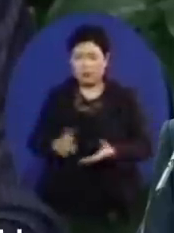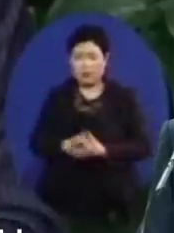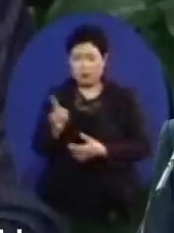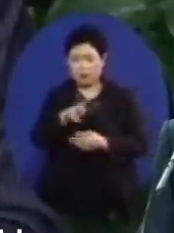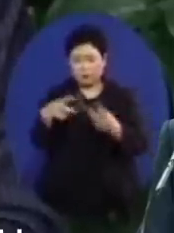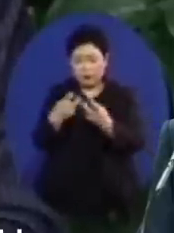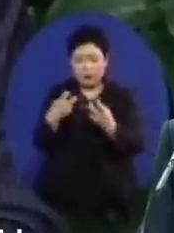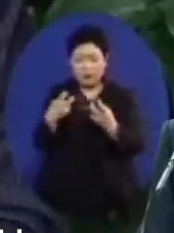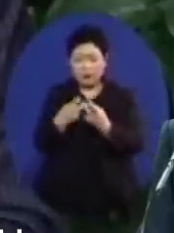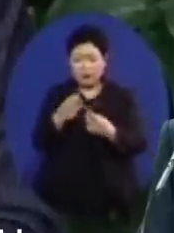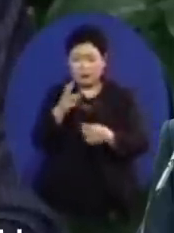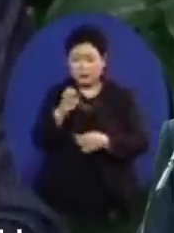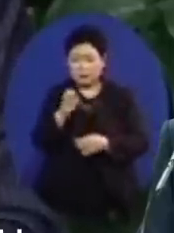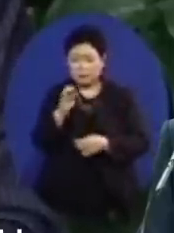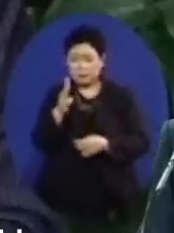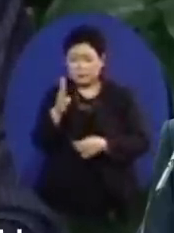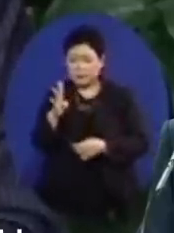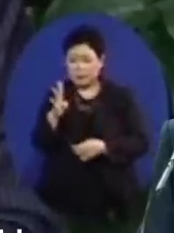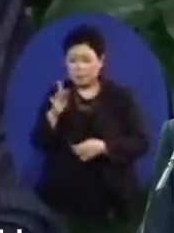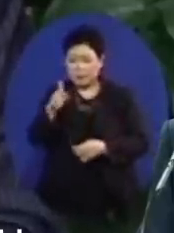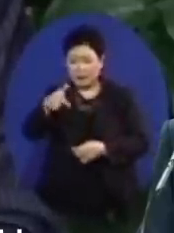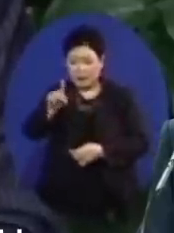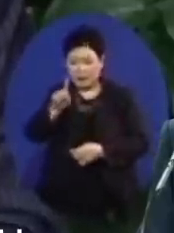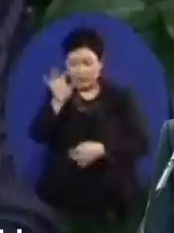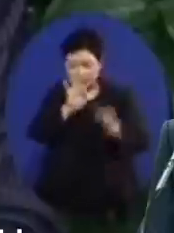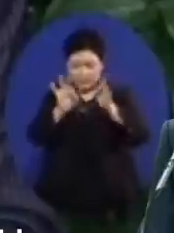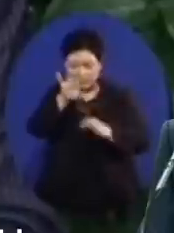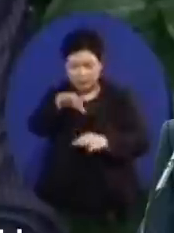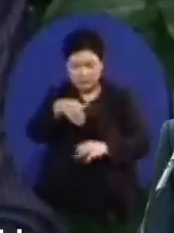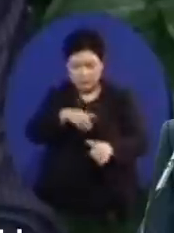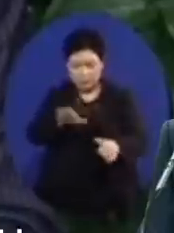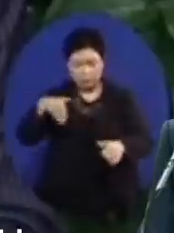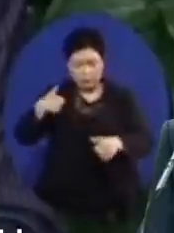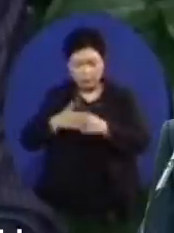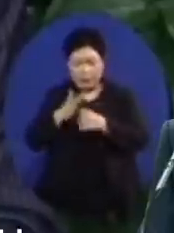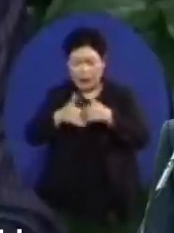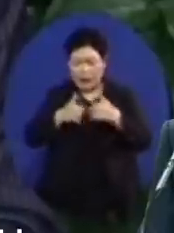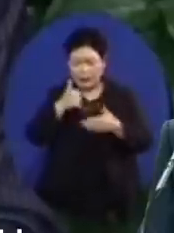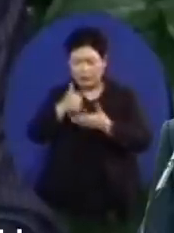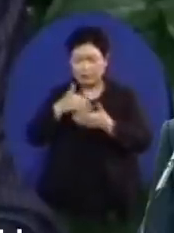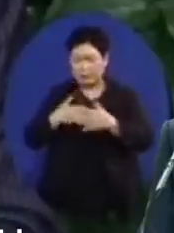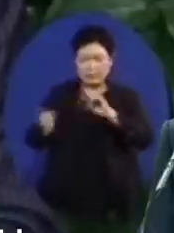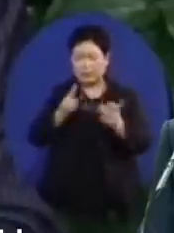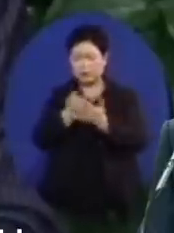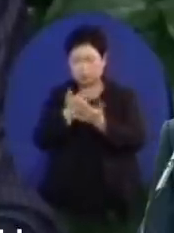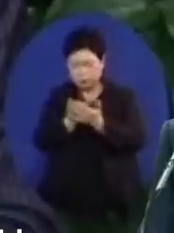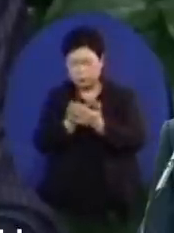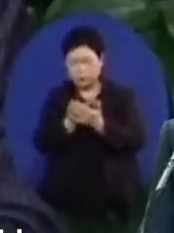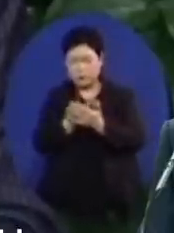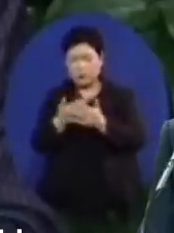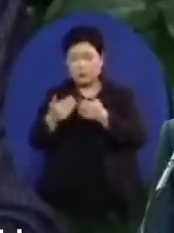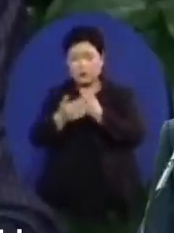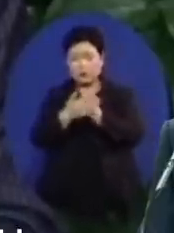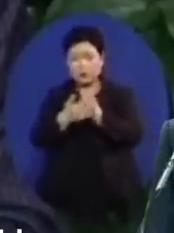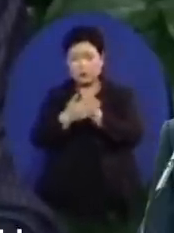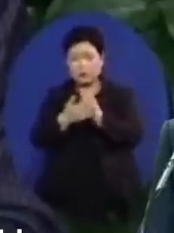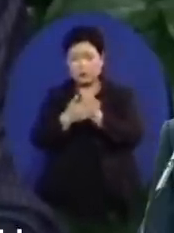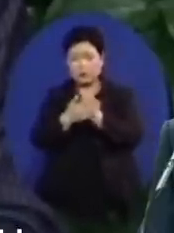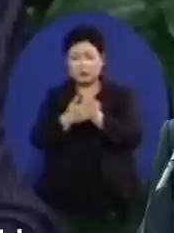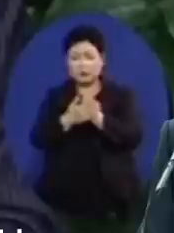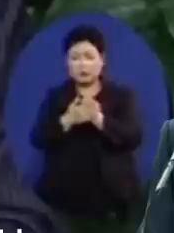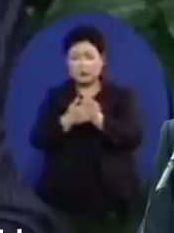어떻게 33가로 찾아가야 될지도 모르겠습니다. 하나님 날 좀 살려주십시오. 도와주는 것도 이상입니다.